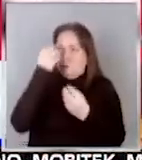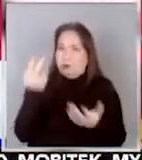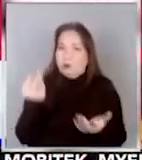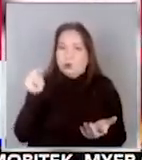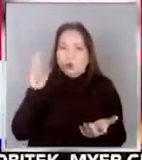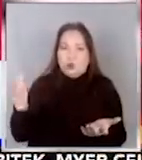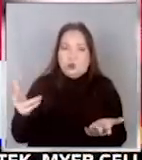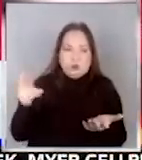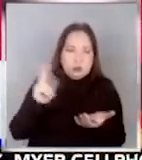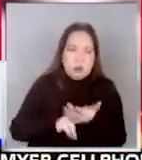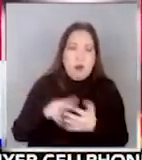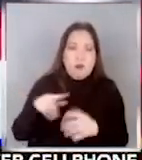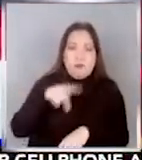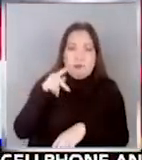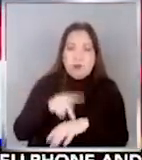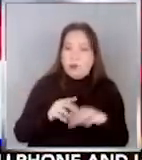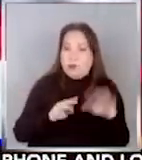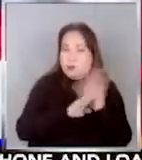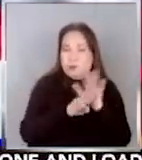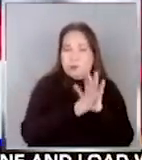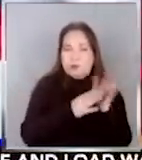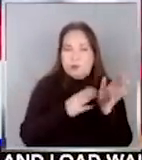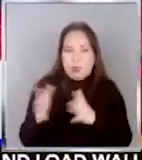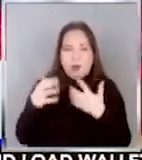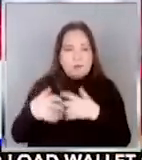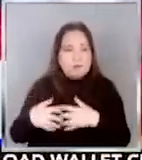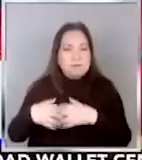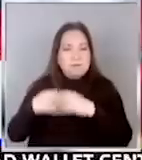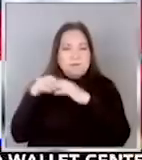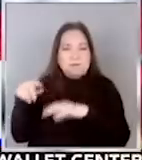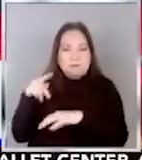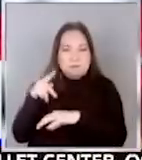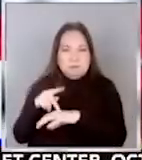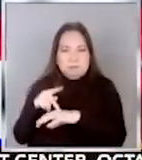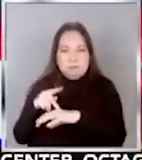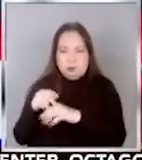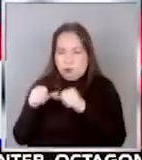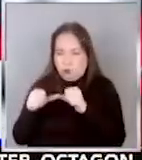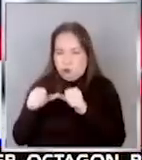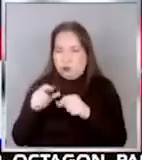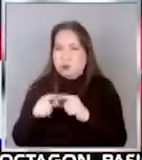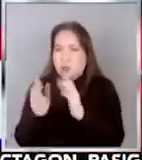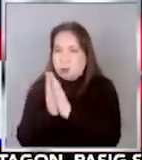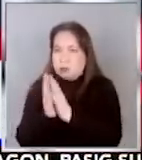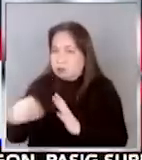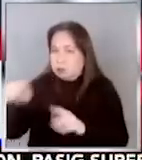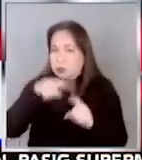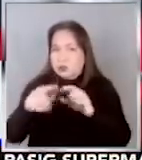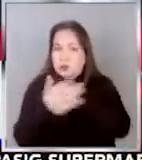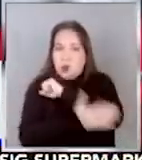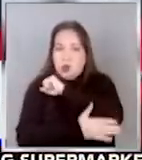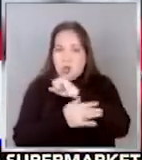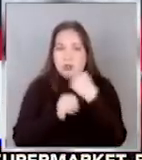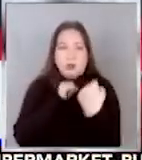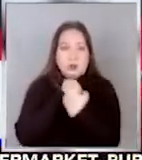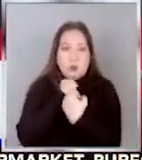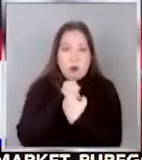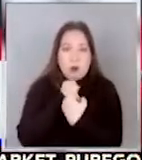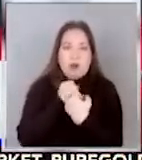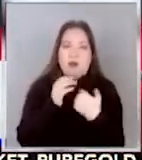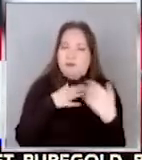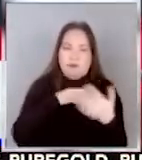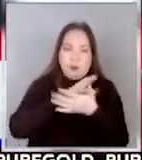para sa patuloy na pagbangon ng ekonomiya ng bansa. Hinili ang kanilang suporta para sa post-pandemic recovery sabay latag ng mga prioridad ng